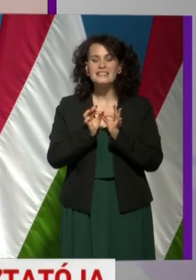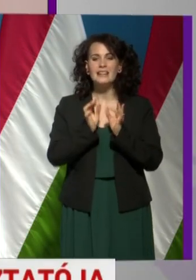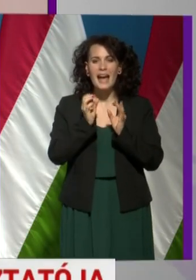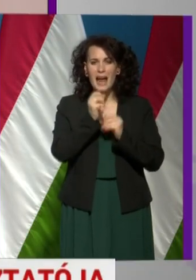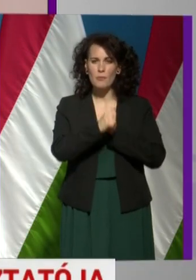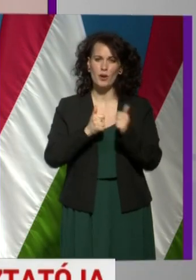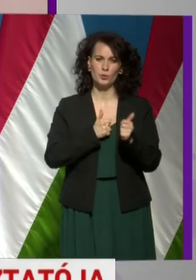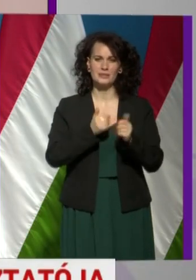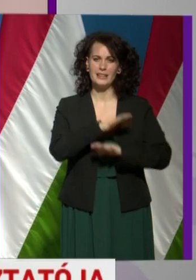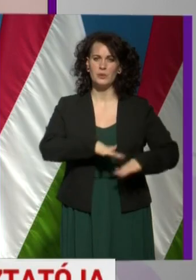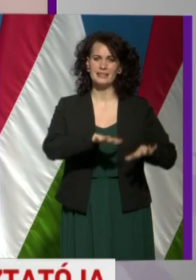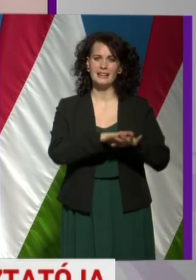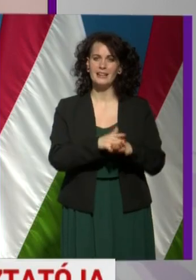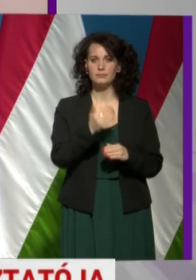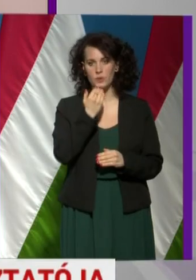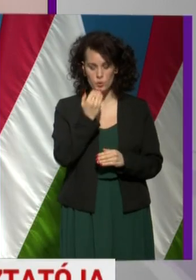területeken, térségekben. Köszönöm.